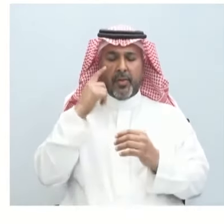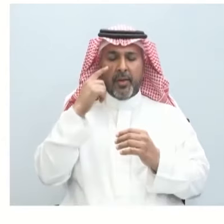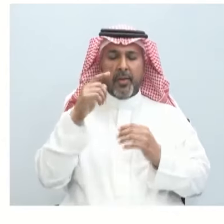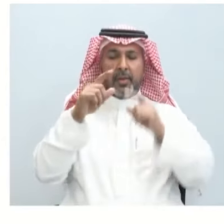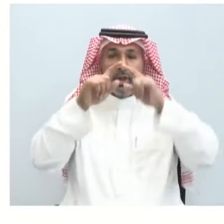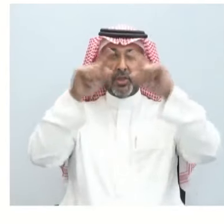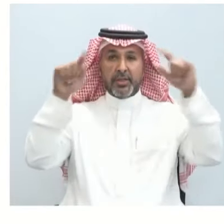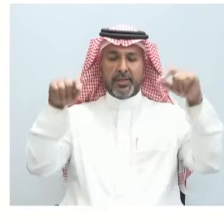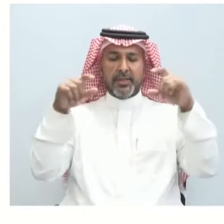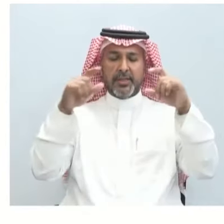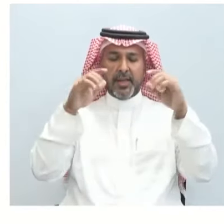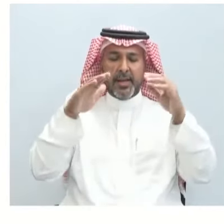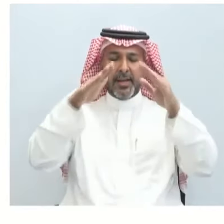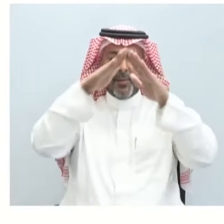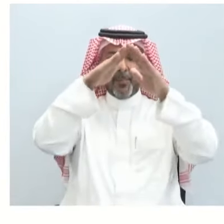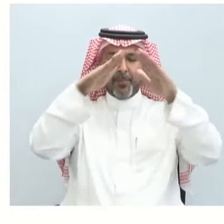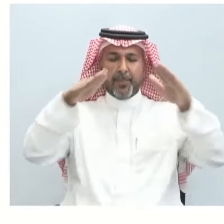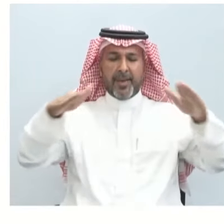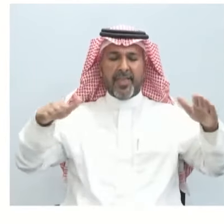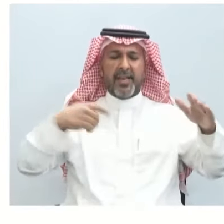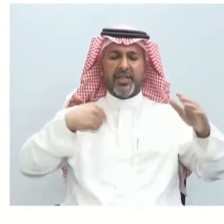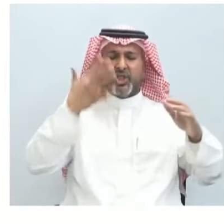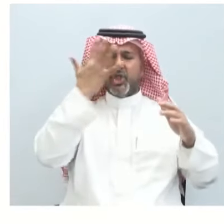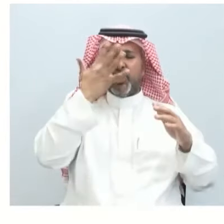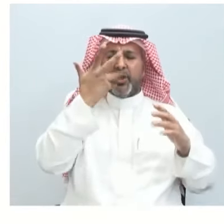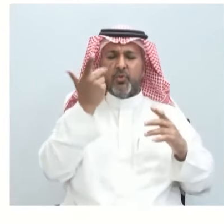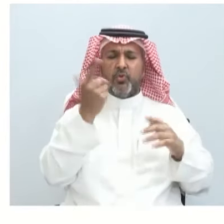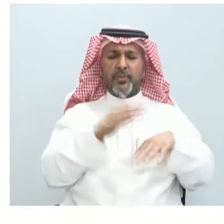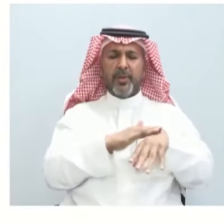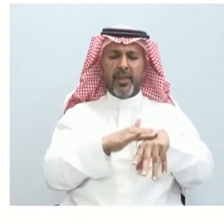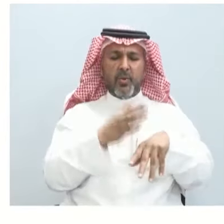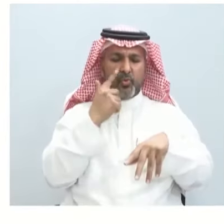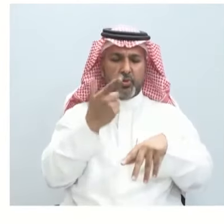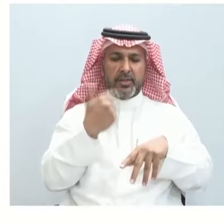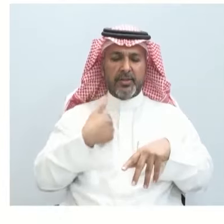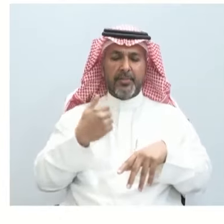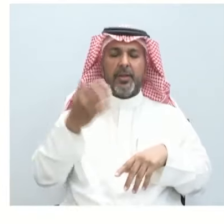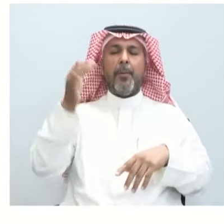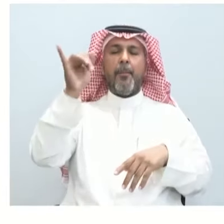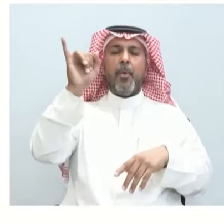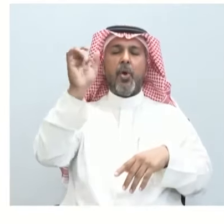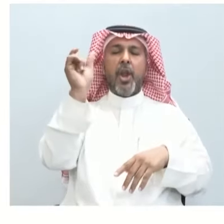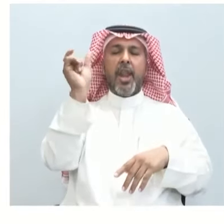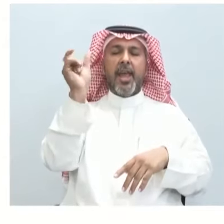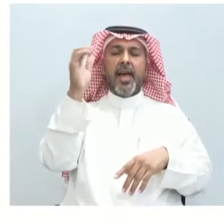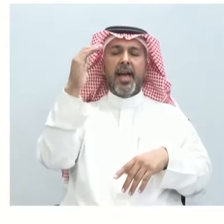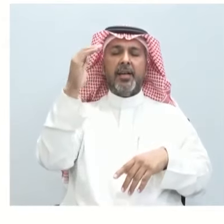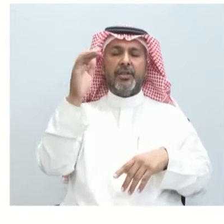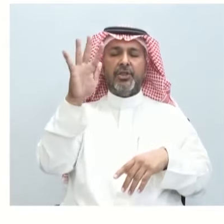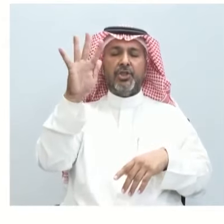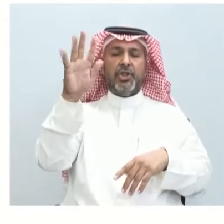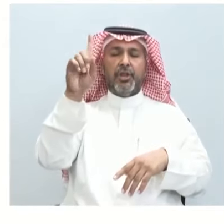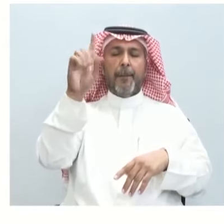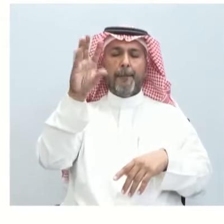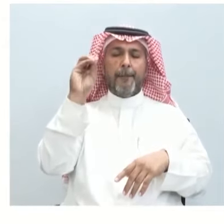شكل شبه منحرف بوراق ذهب اذا كان ارتفاعا لوحه يساوي 44 سم كم سم